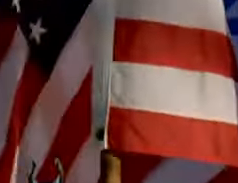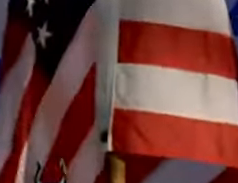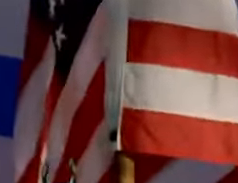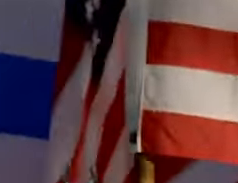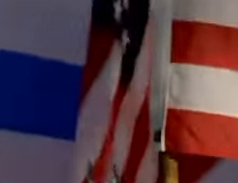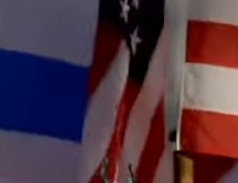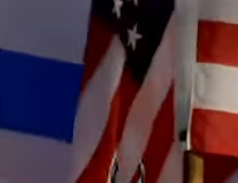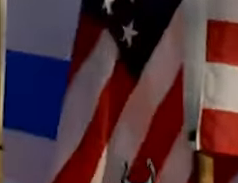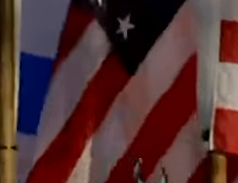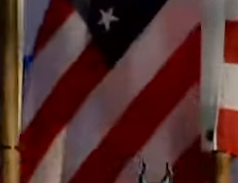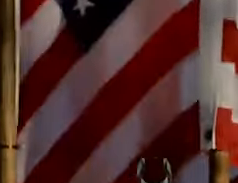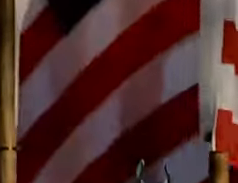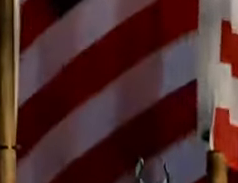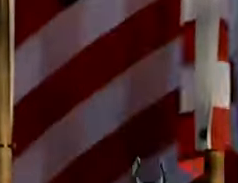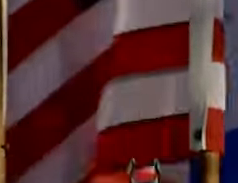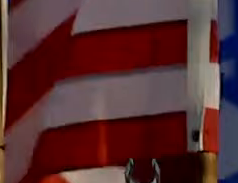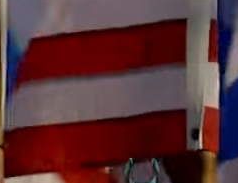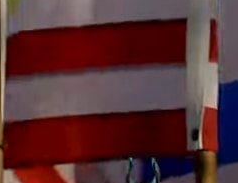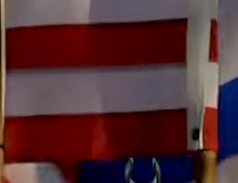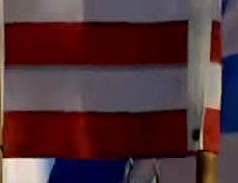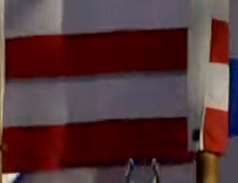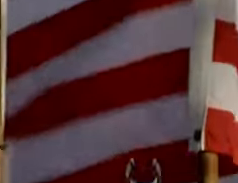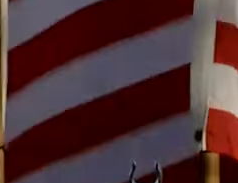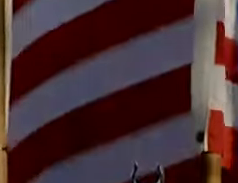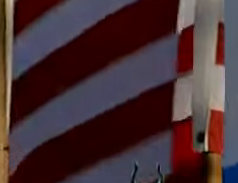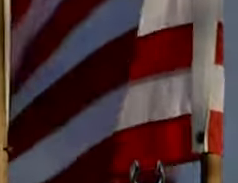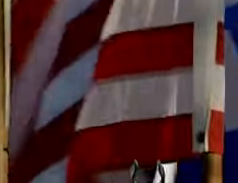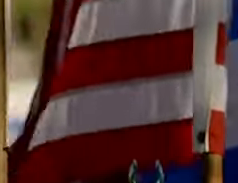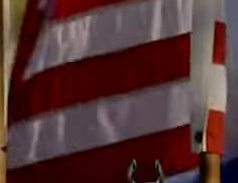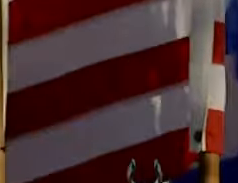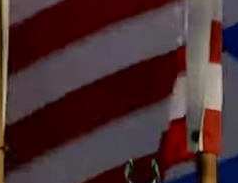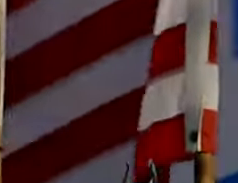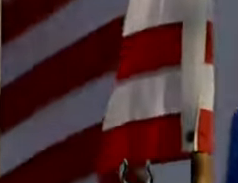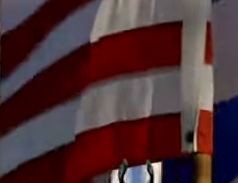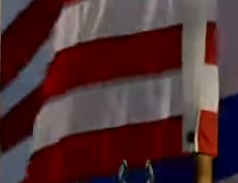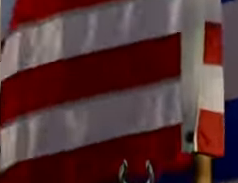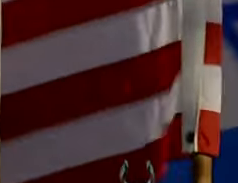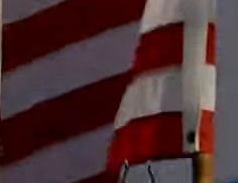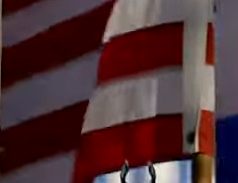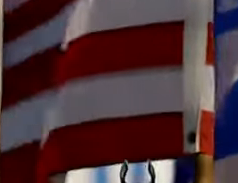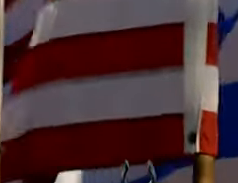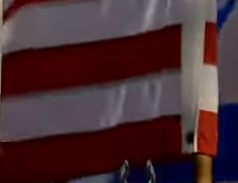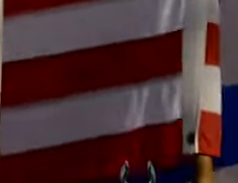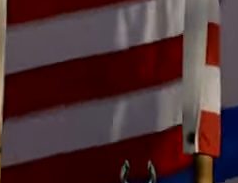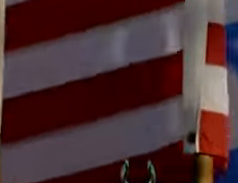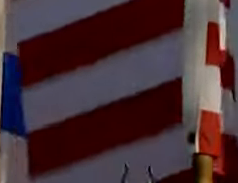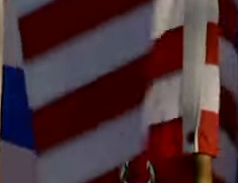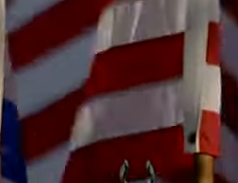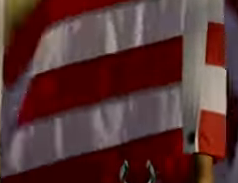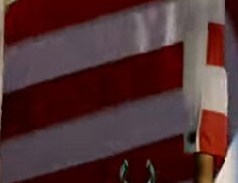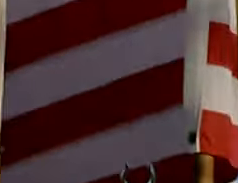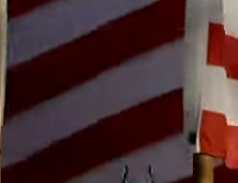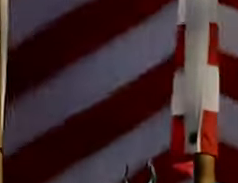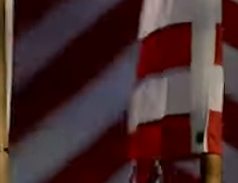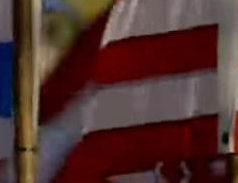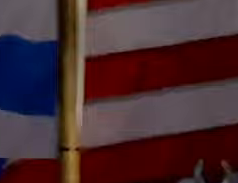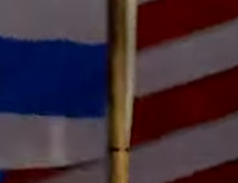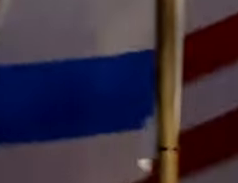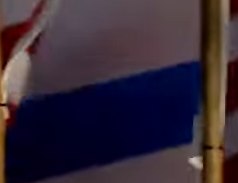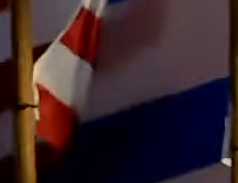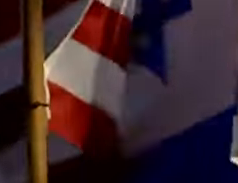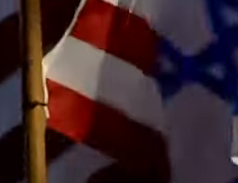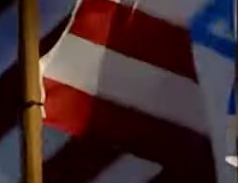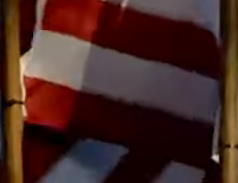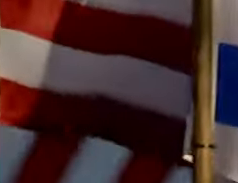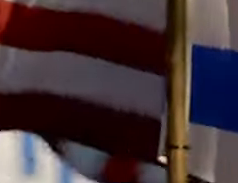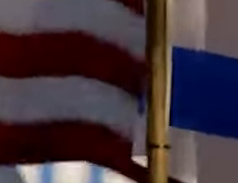והיום אנחנו כאן במעמד עם מאות אלפי יהודים ותומכי ישראל ואוהבי ישראל. מעמד היסטורי. אז